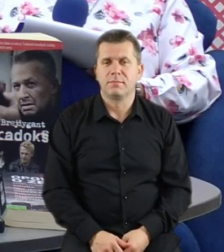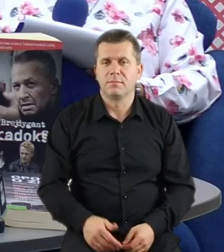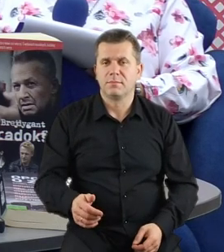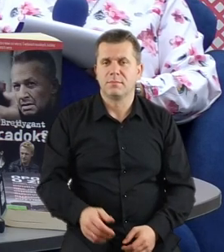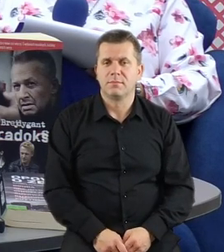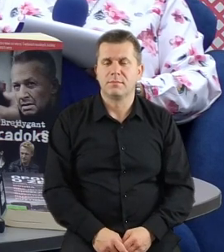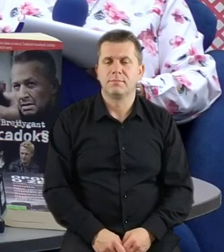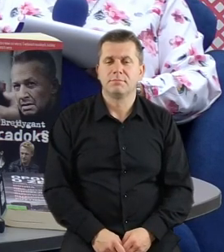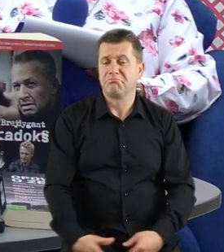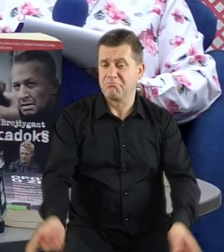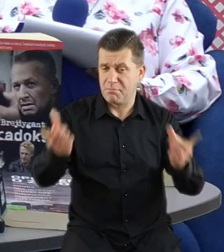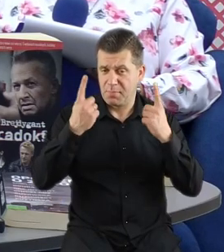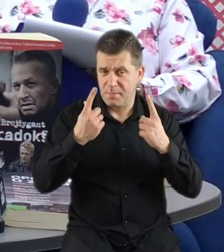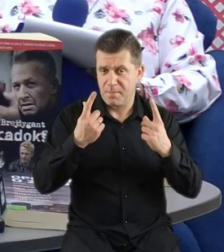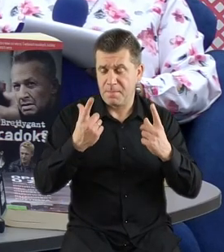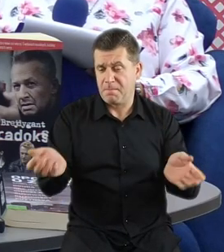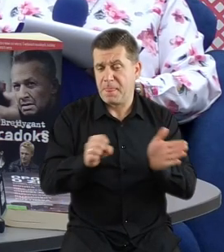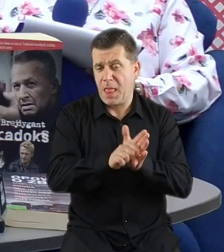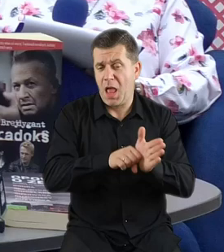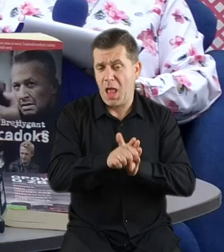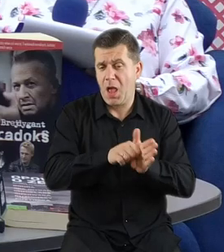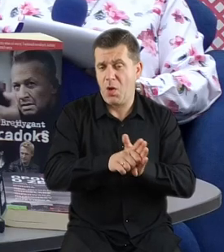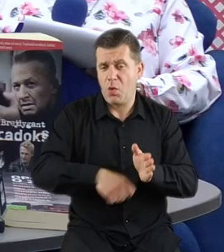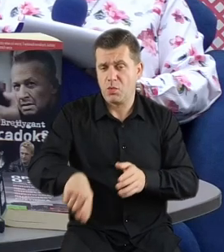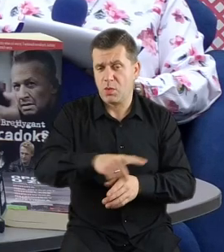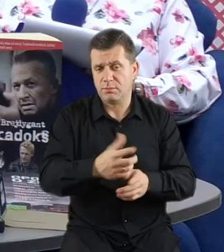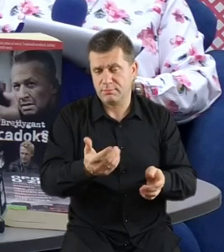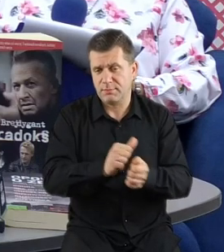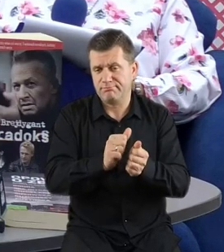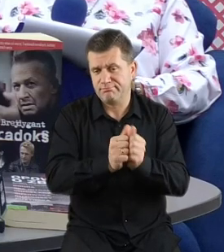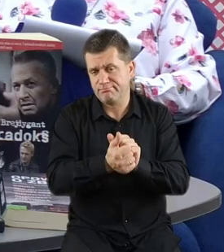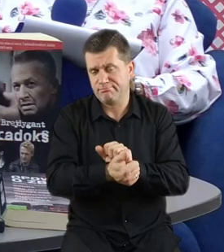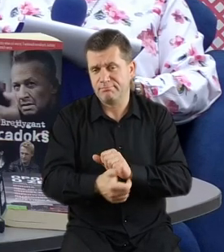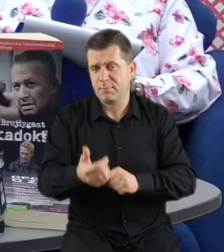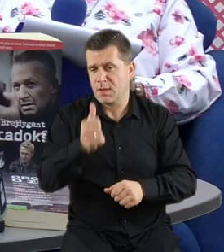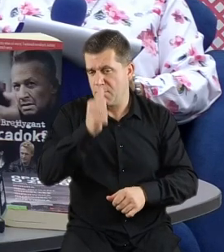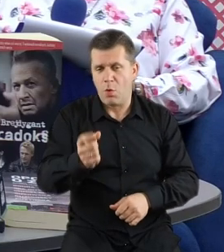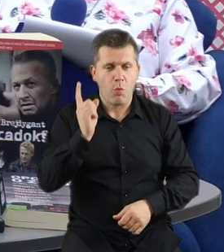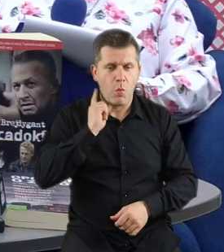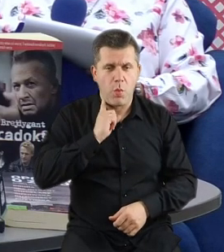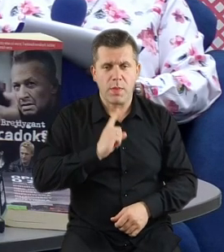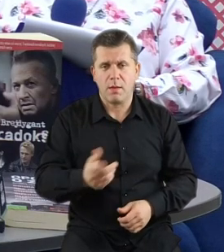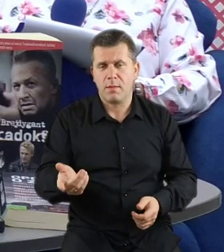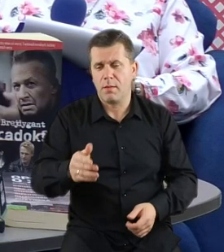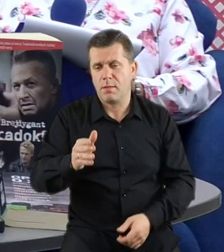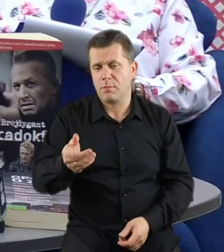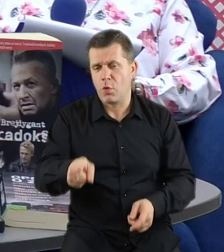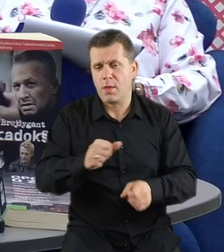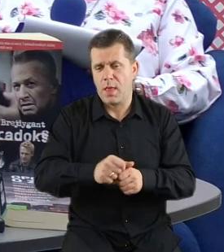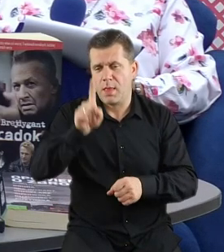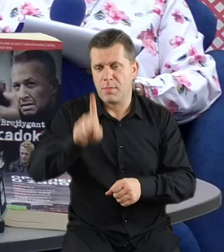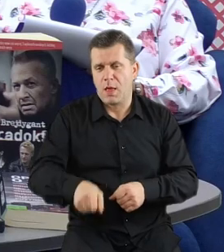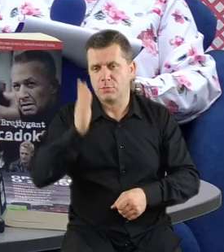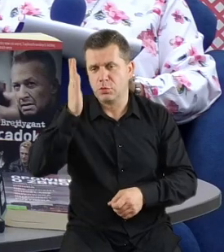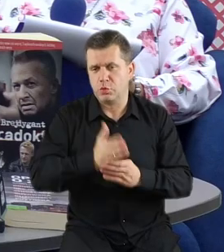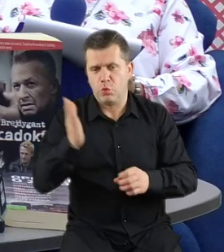logiczno, nie że nagle wchodzimy, tym bardziej, że aktorzy się posunęli też, no więc nie możemy udawać, że Boguś, że to jest miesiąc później, tak? No bo